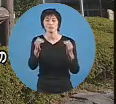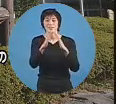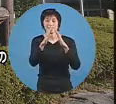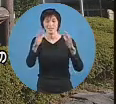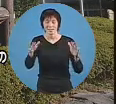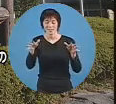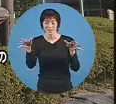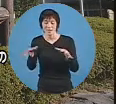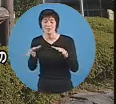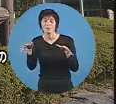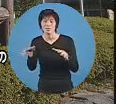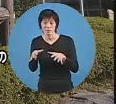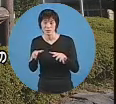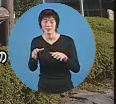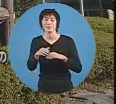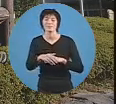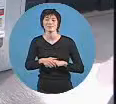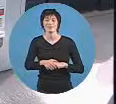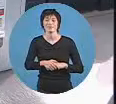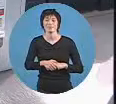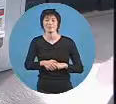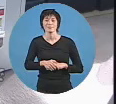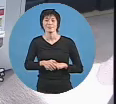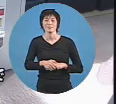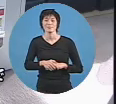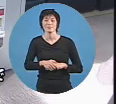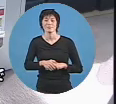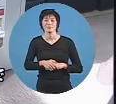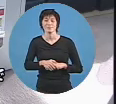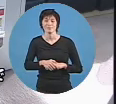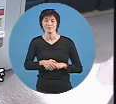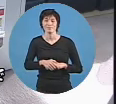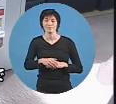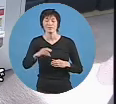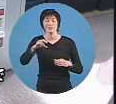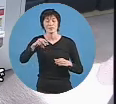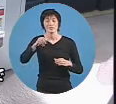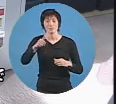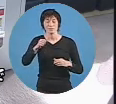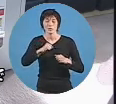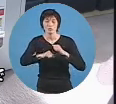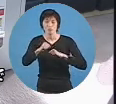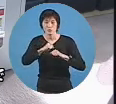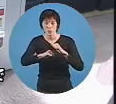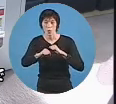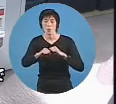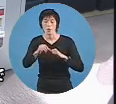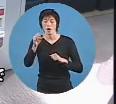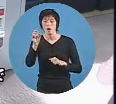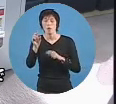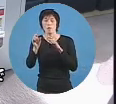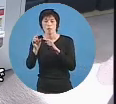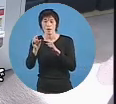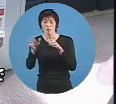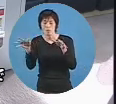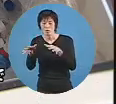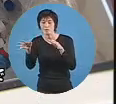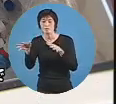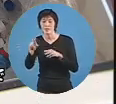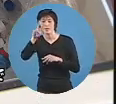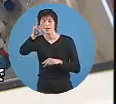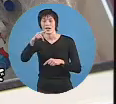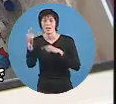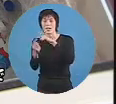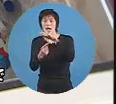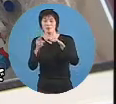ップの回収に取り組んでいます。 エコキャップ運動とは、ペットボトルのキャップを集め、リサイクル